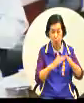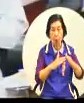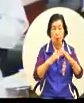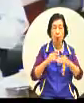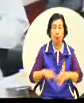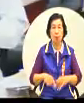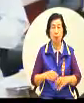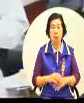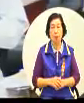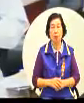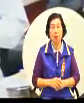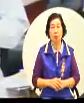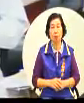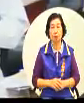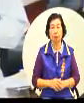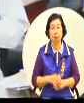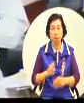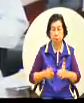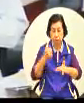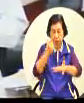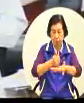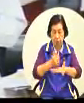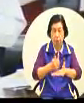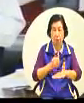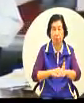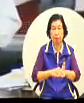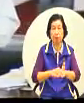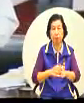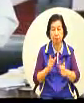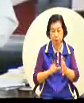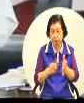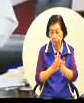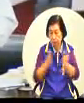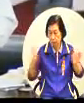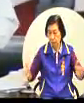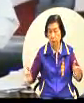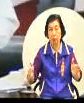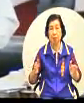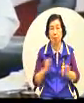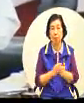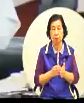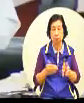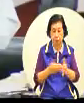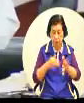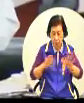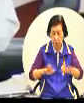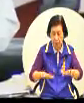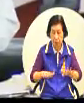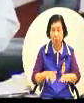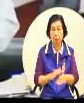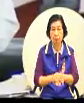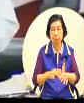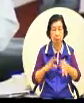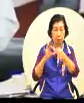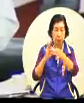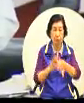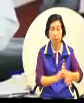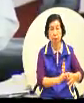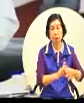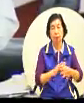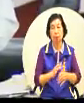我担任议员一直到现在，不断的对